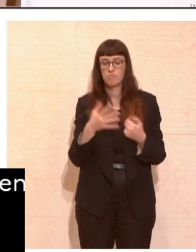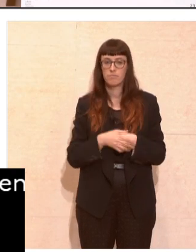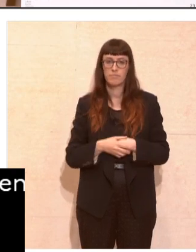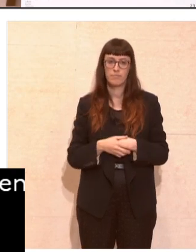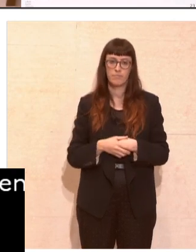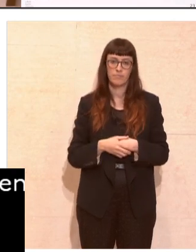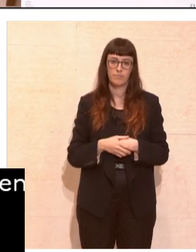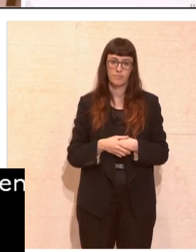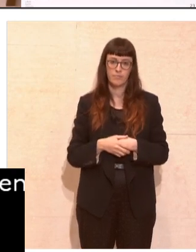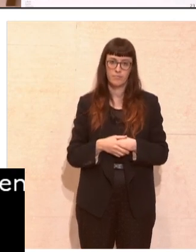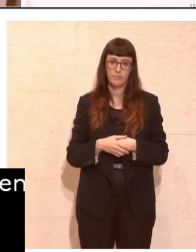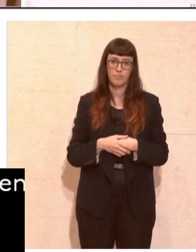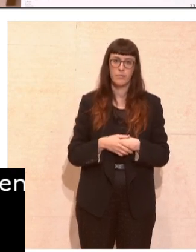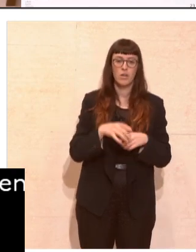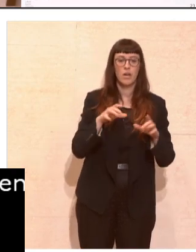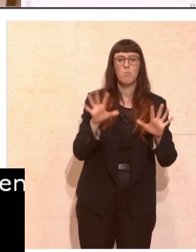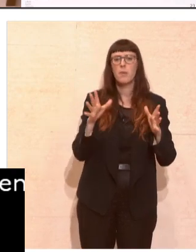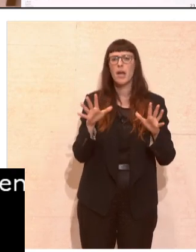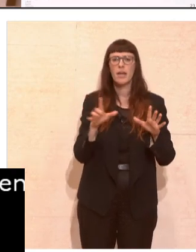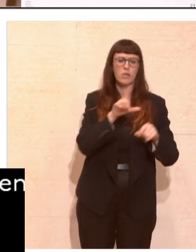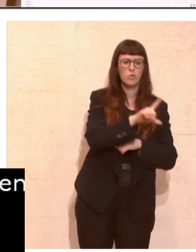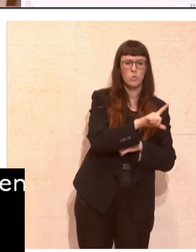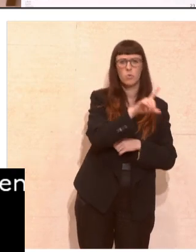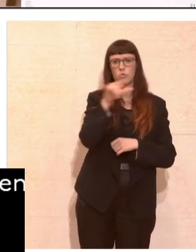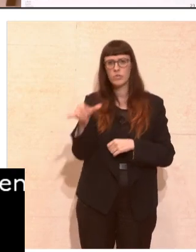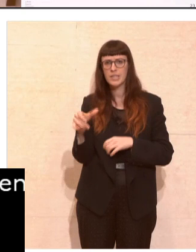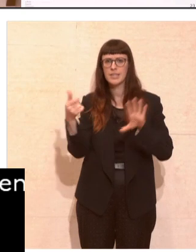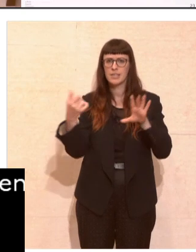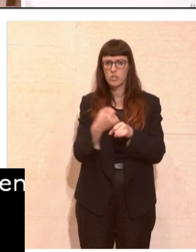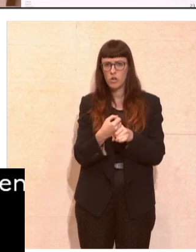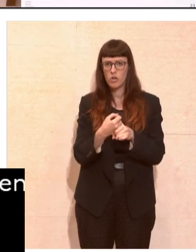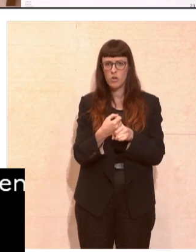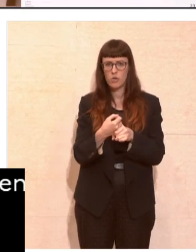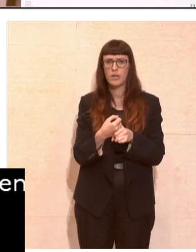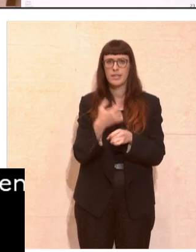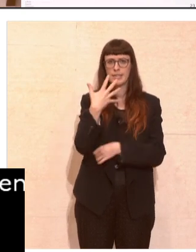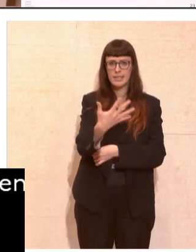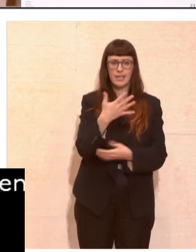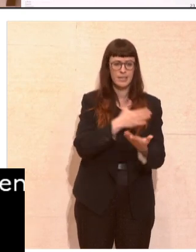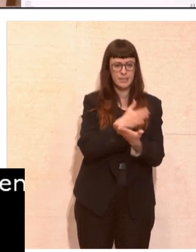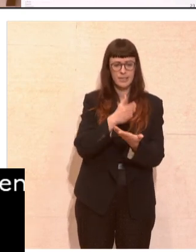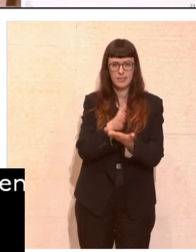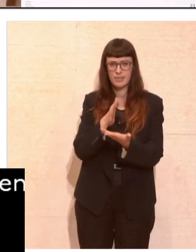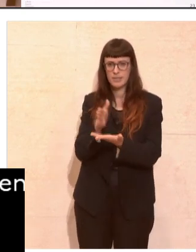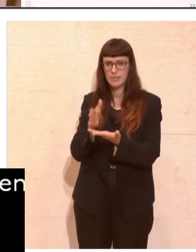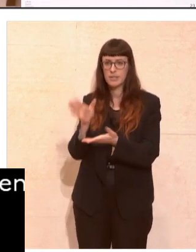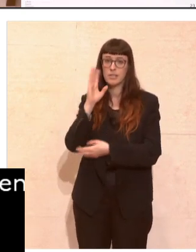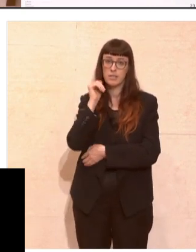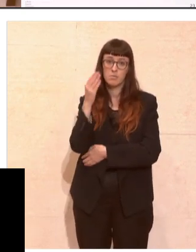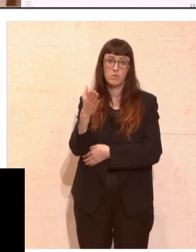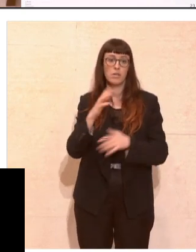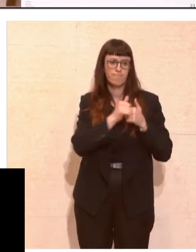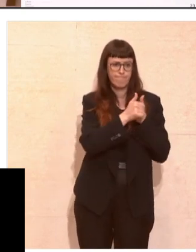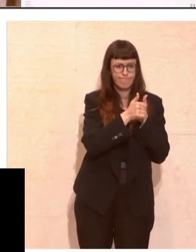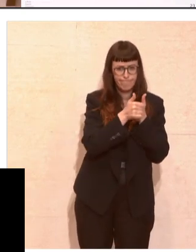les trajectoires, on a de 2 ans et demi à 6 ans et on a 5 données de mesure. Donc, le pourquoi du longitudinal, du